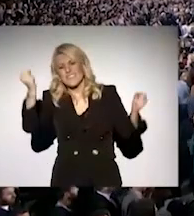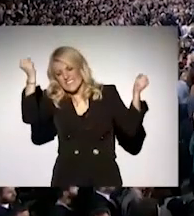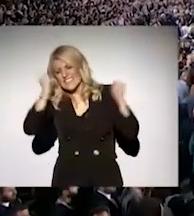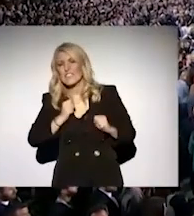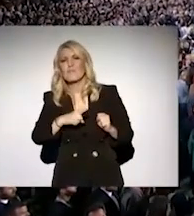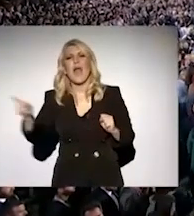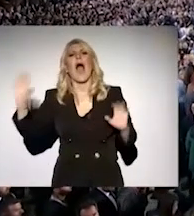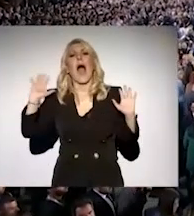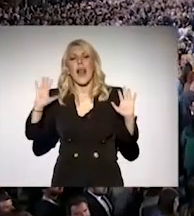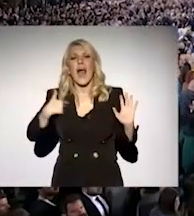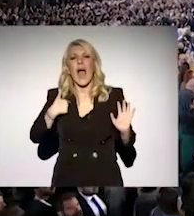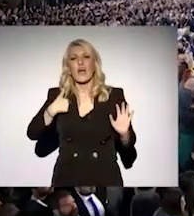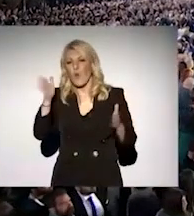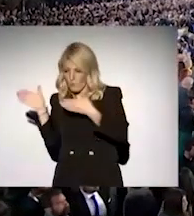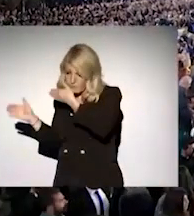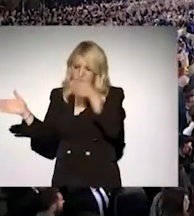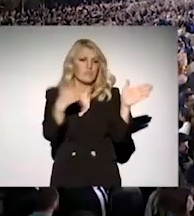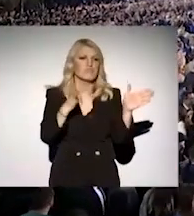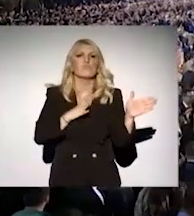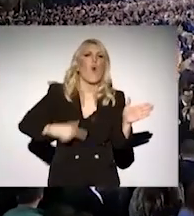καταλάβετε και αν υπάρχει